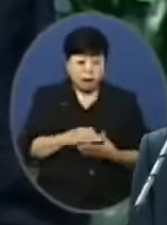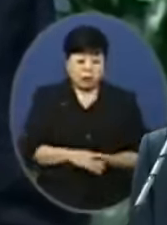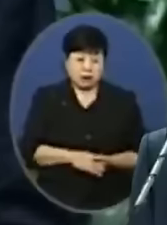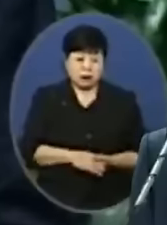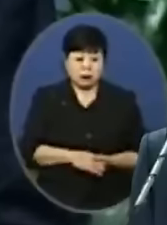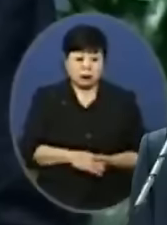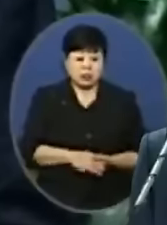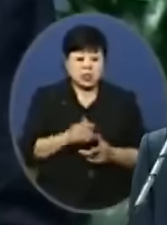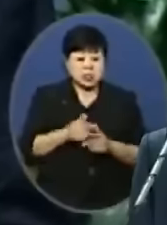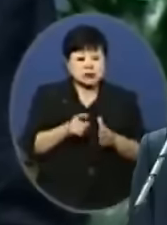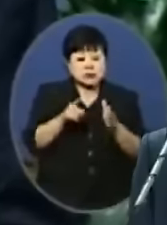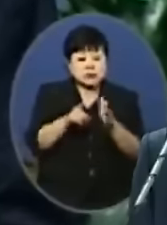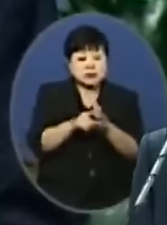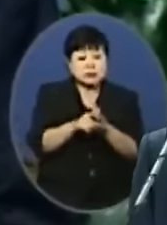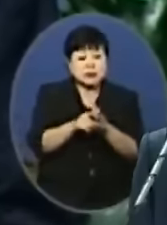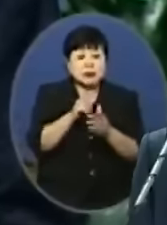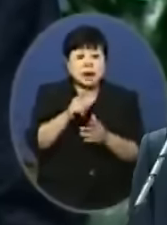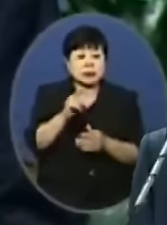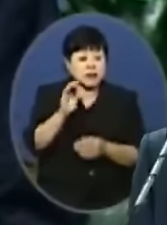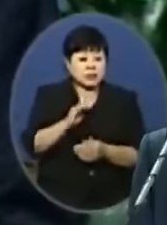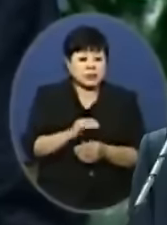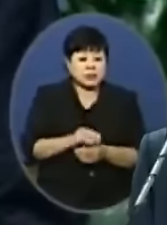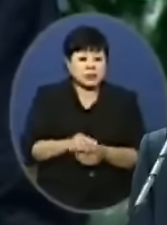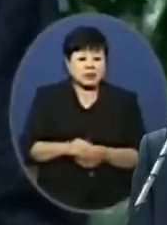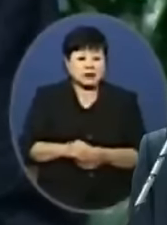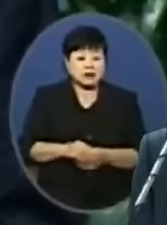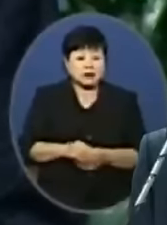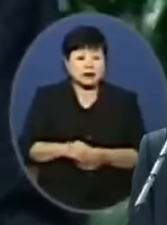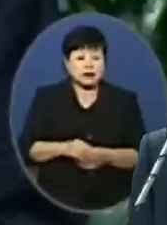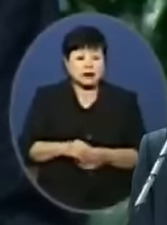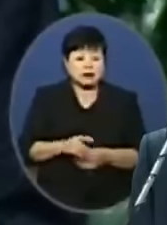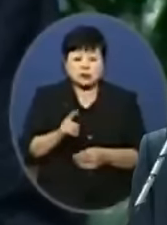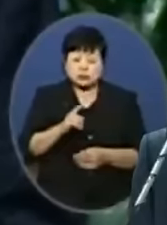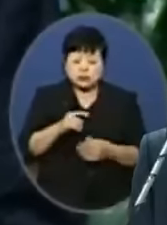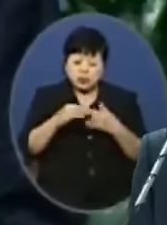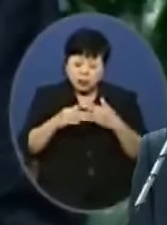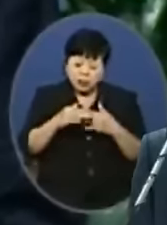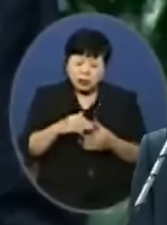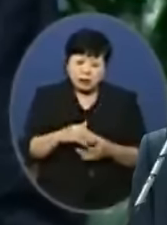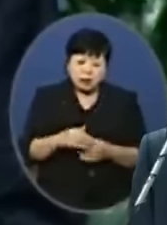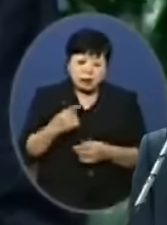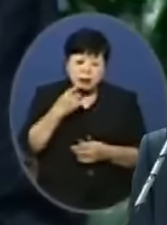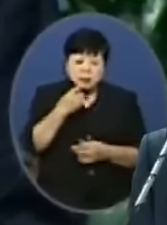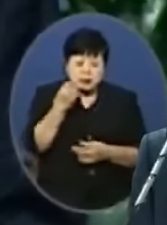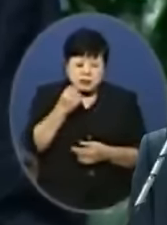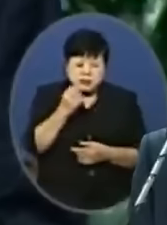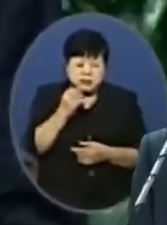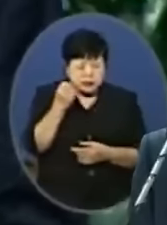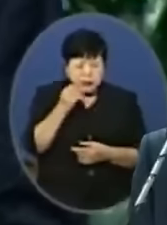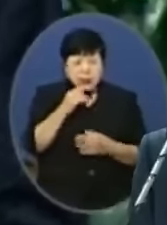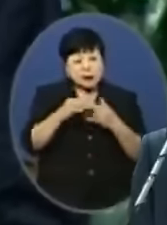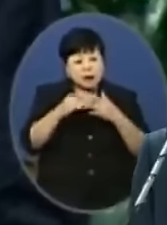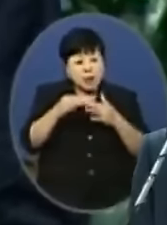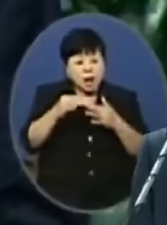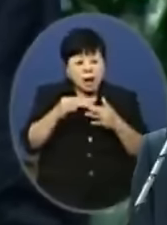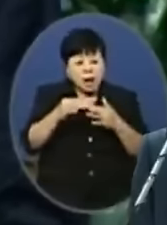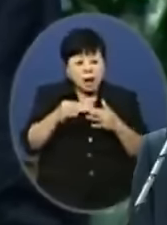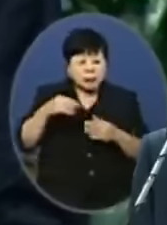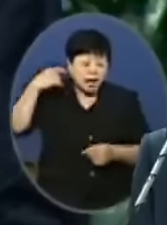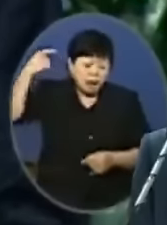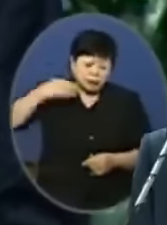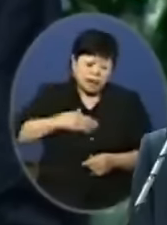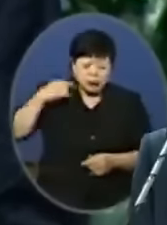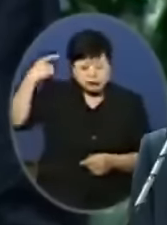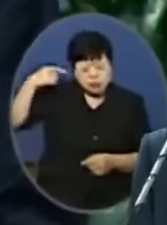그래가지고서 이제는 예수님이니까 그 말도 안 나와요. 방언이 나오니까 방언이 뭔지 모르잖아요. 입에서 모는 말이 줄줄 나오니까 이제 영 사람